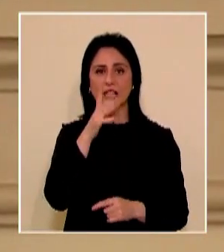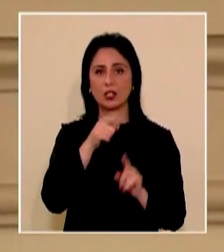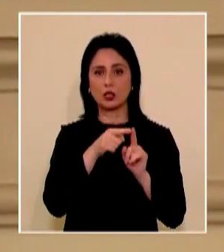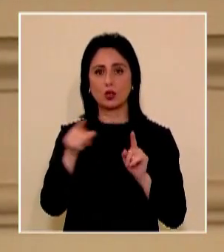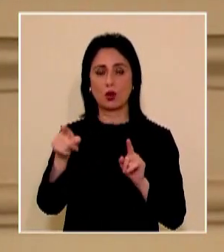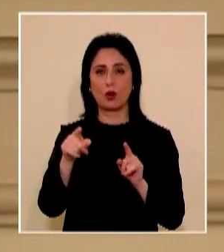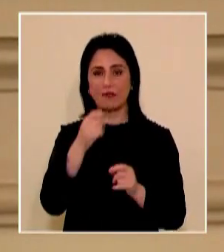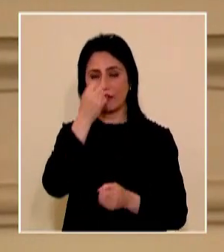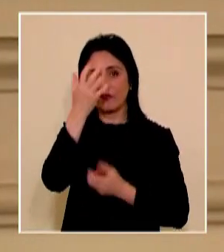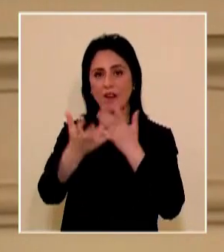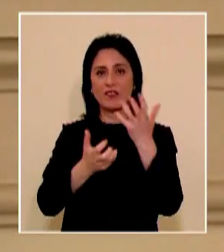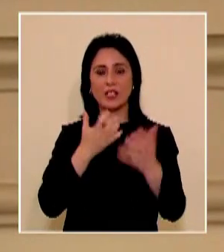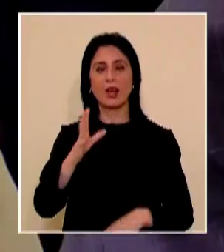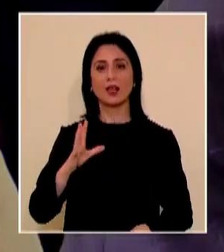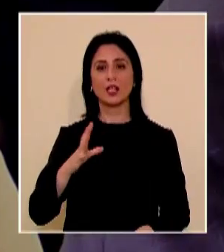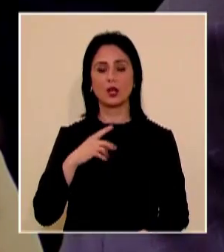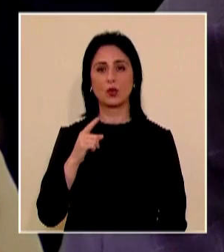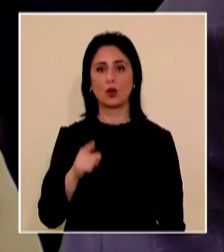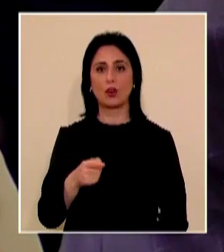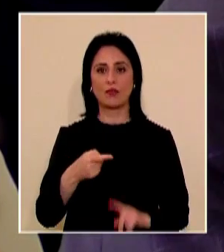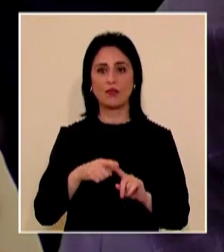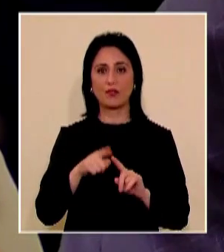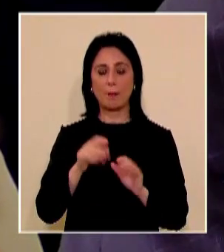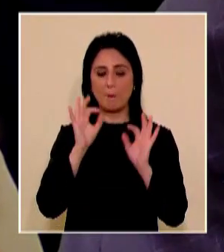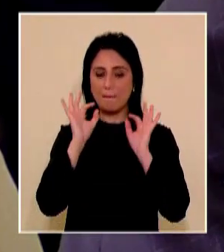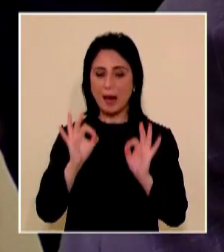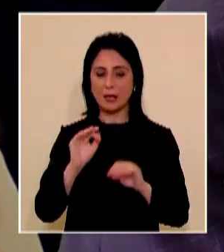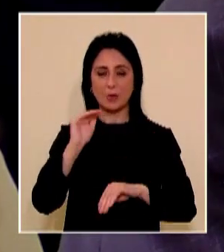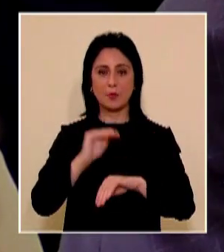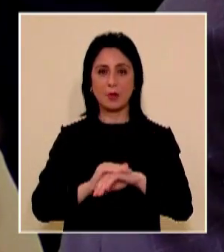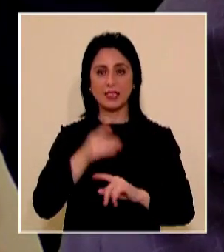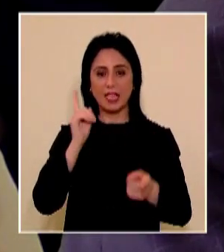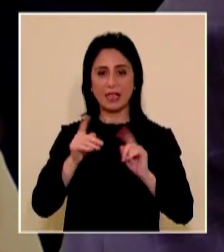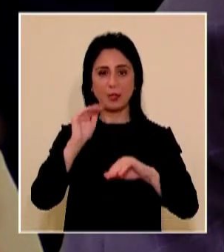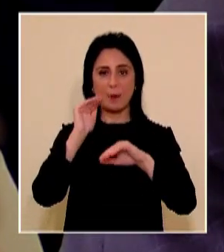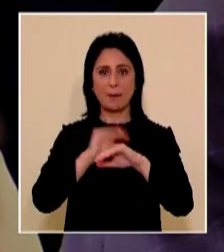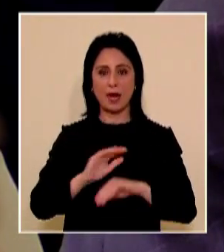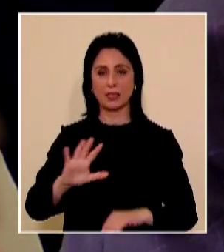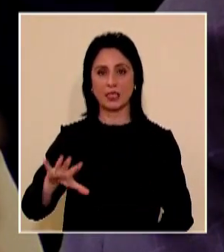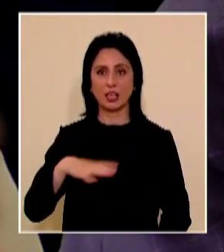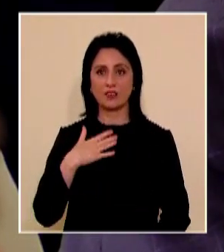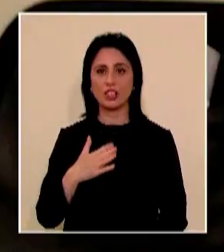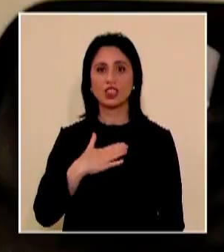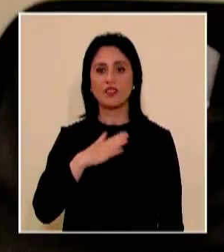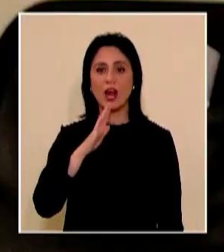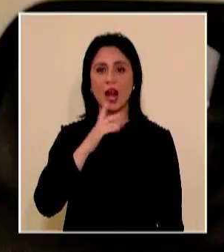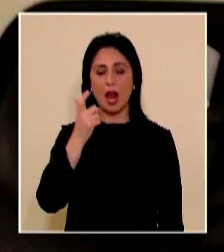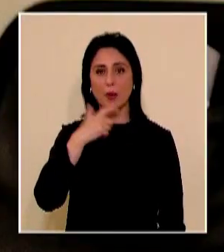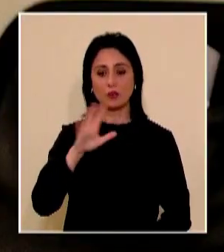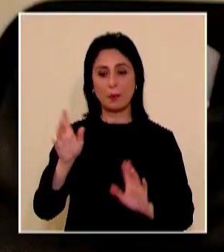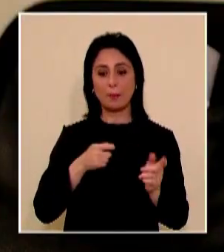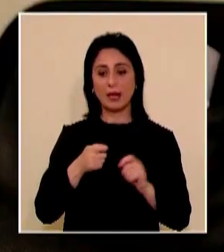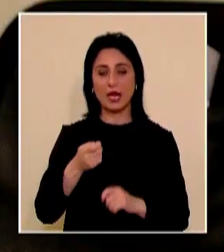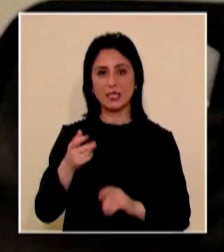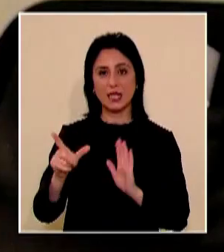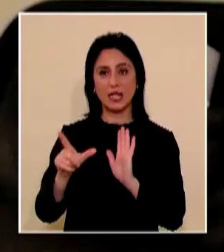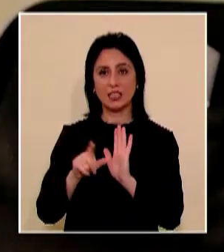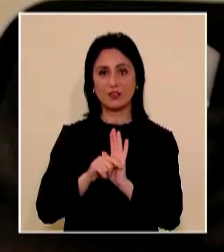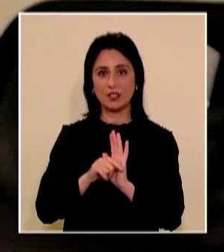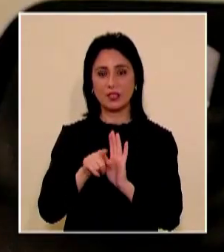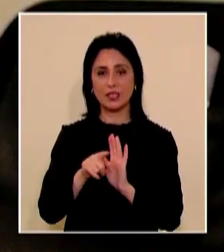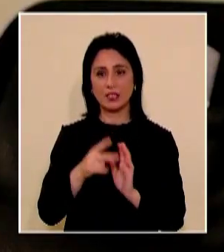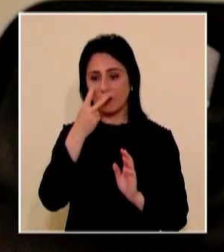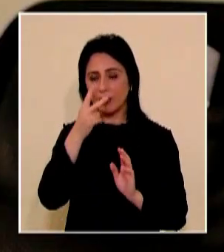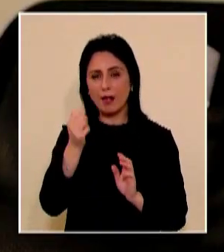Kolchida, była rzeczywiście faktem. Oglądaliśmy przed chwilą z panią prezydent artefakty znalezione przez tą